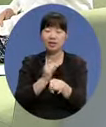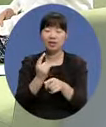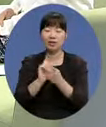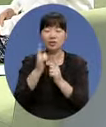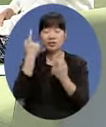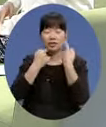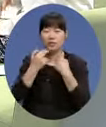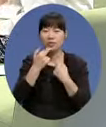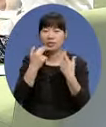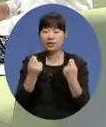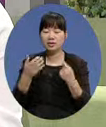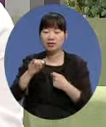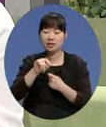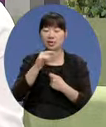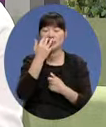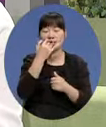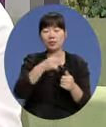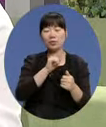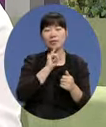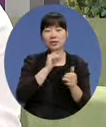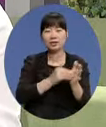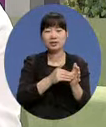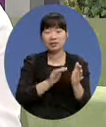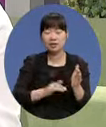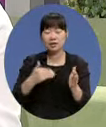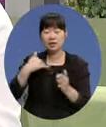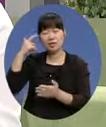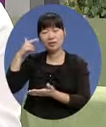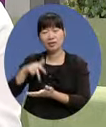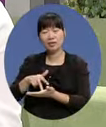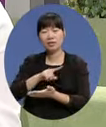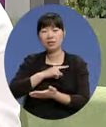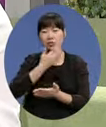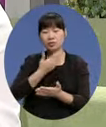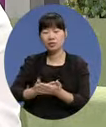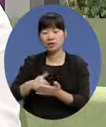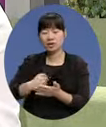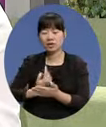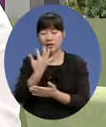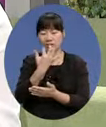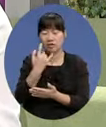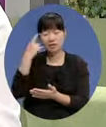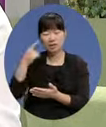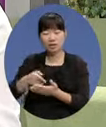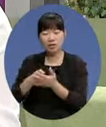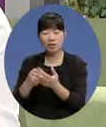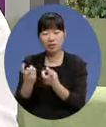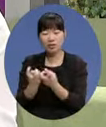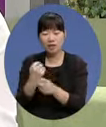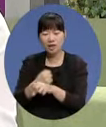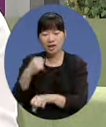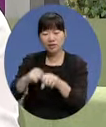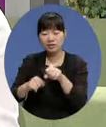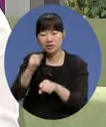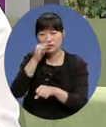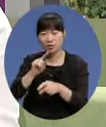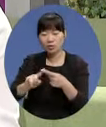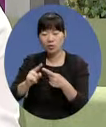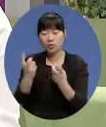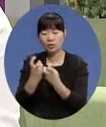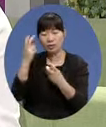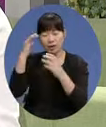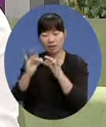같잖아요. 근데 그것도 성교육이지만 저는 생각할 때 가장 중요한 거는 자기의 성적인 의사 표현을 어떻게 할 것이냐, 그리고 어떻게 합의